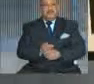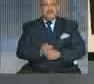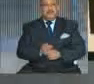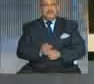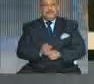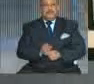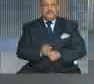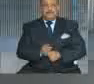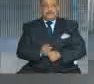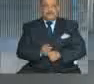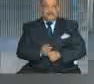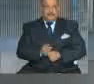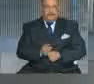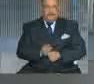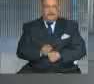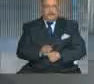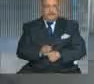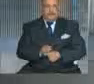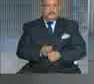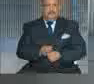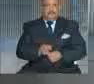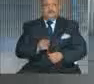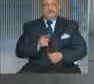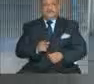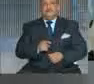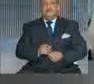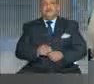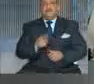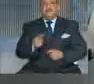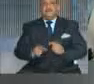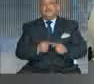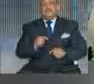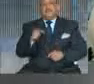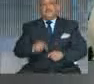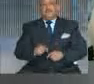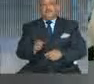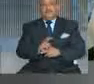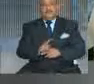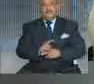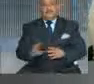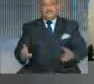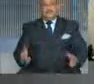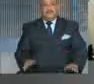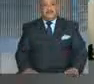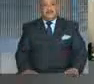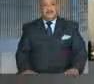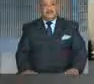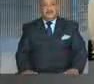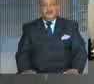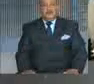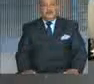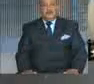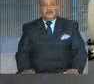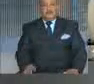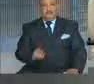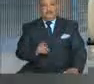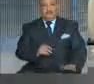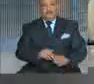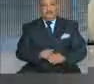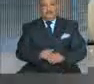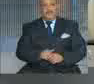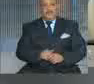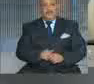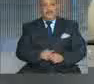المعدات وعدم جاهزية سيارة الإسعاف. القسم الاستعجالي لهنا فيه تقريب 6 فروشات في ولاية تتجاوز